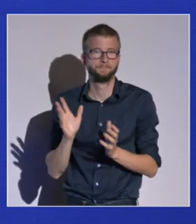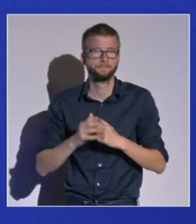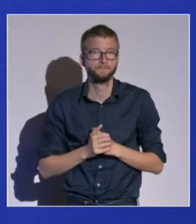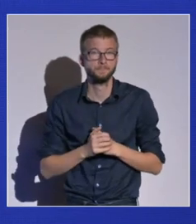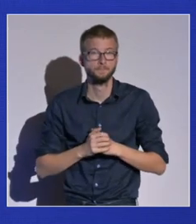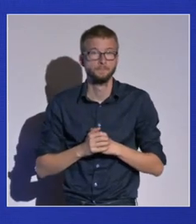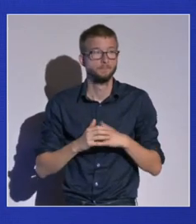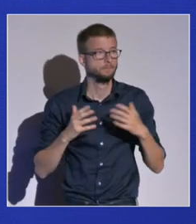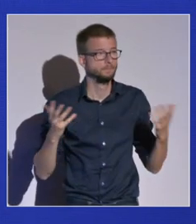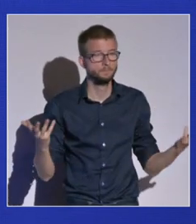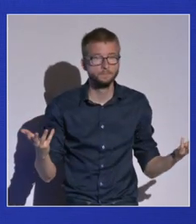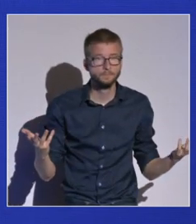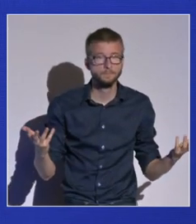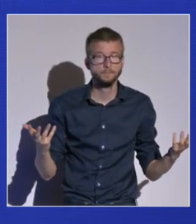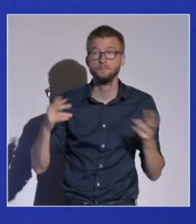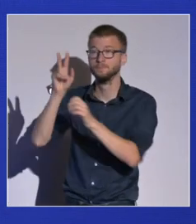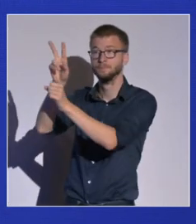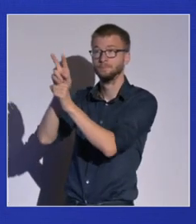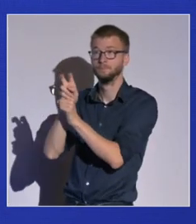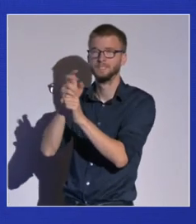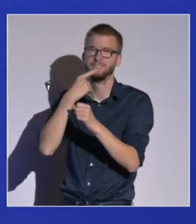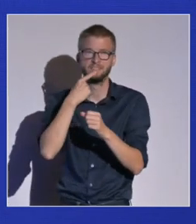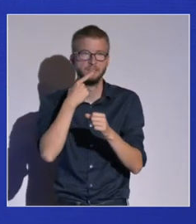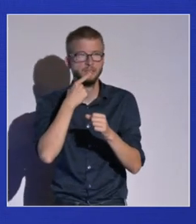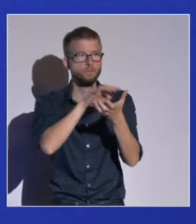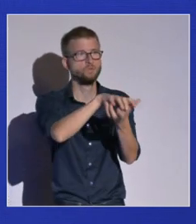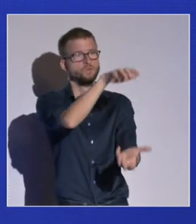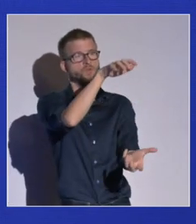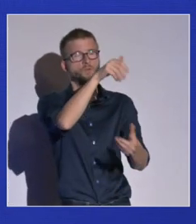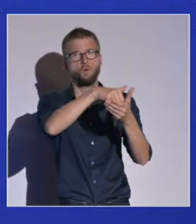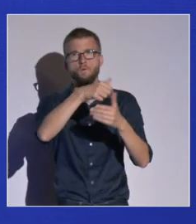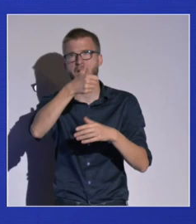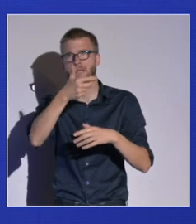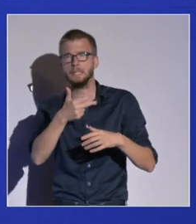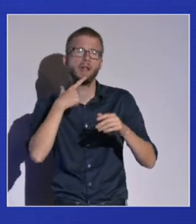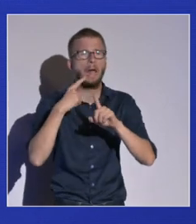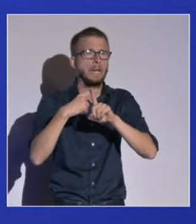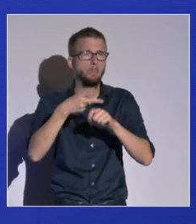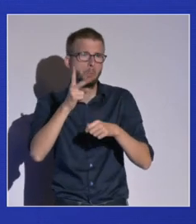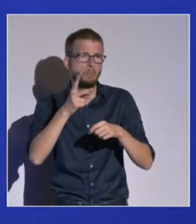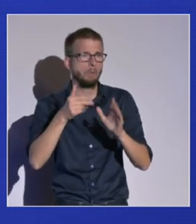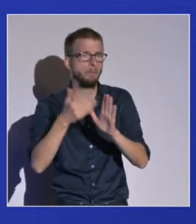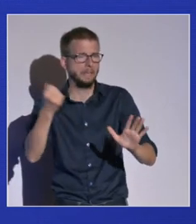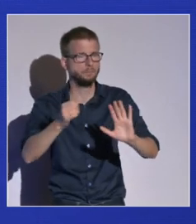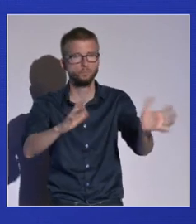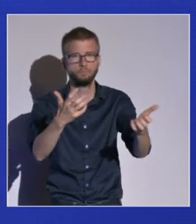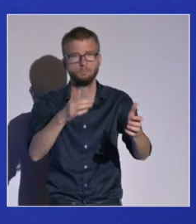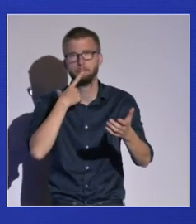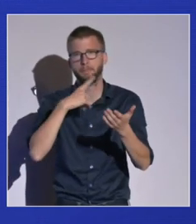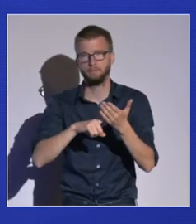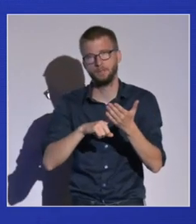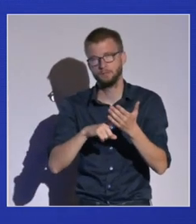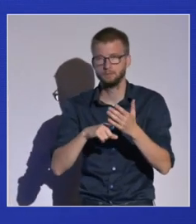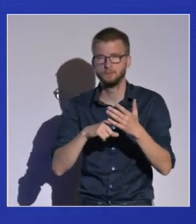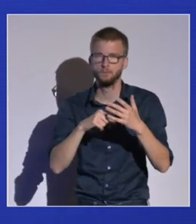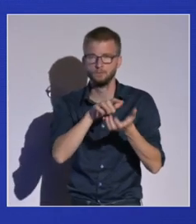Ils sont le tiers, au moins, parce qu'il y a des calculs encore plus pessimistes, mais je préfère garder